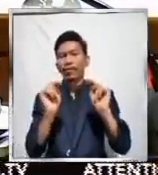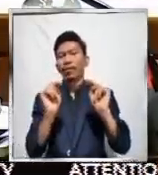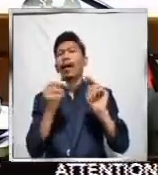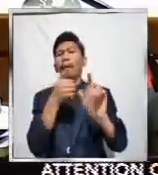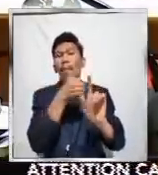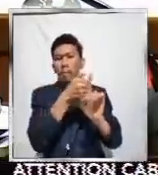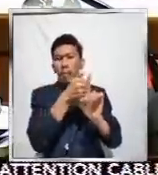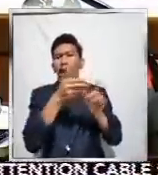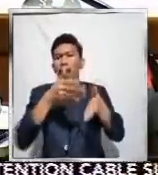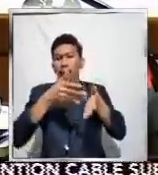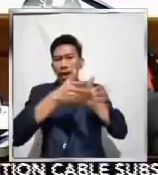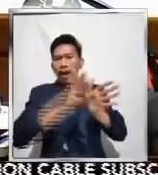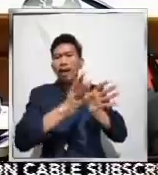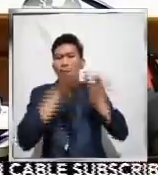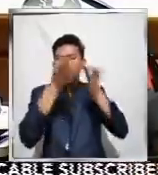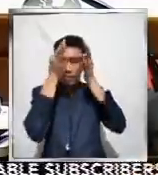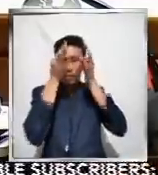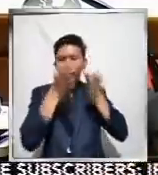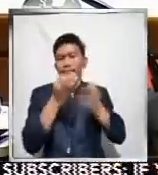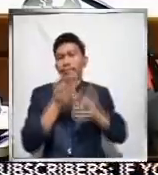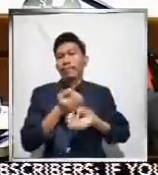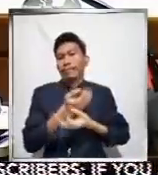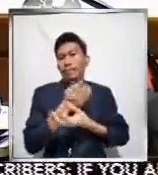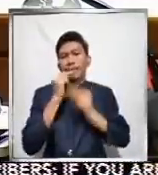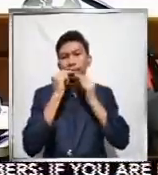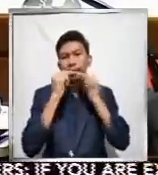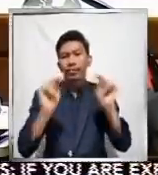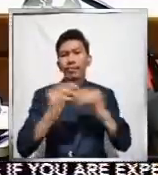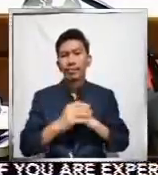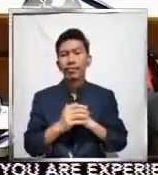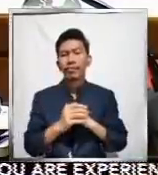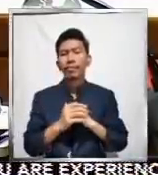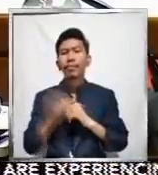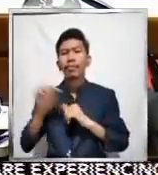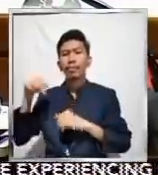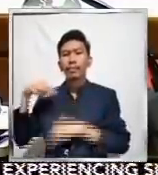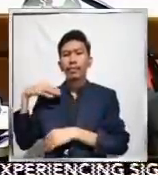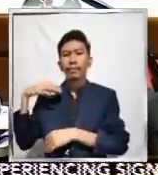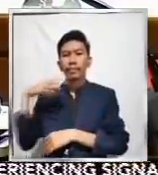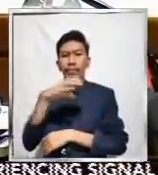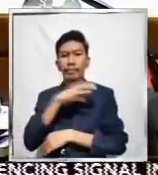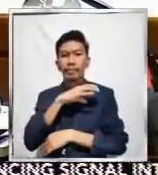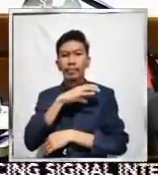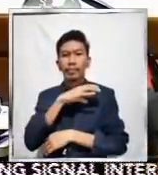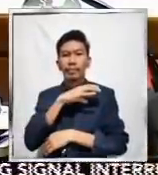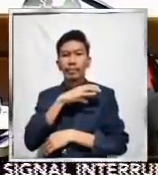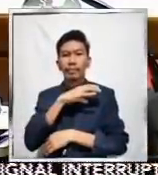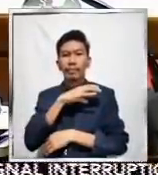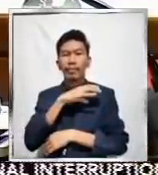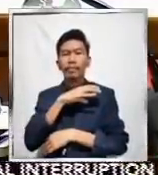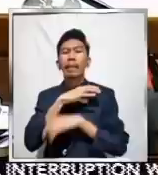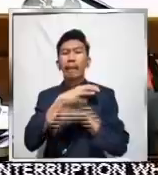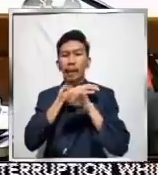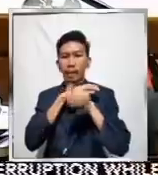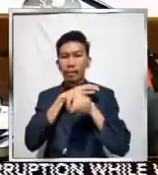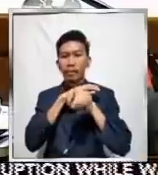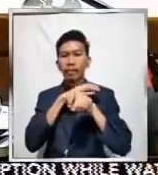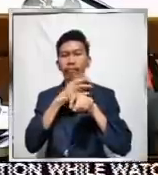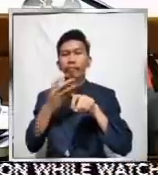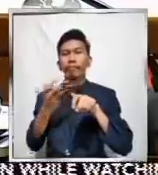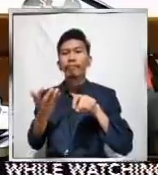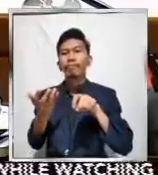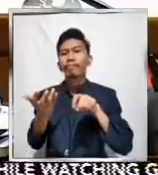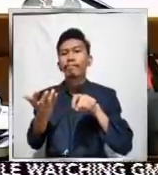media. Ang dapat maging papel ng Kongreso ay tiyakin na ang